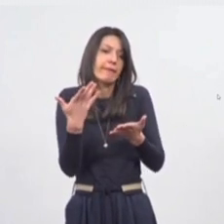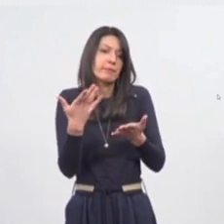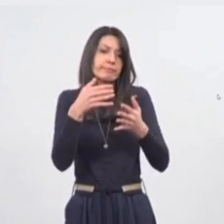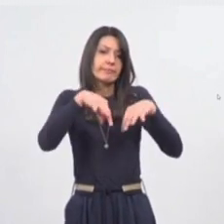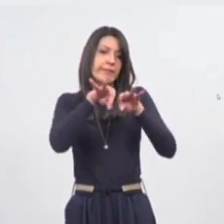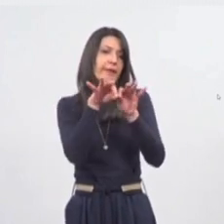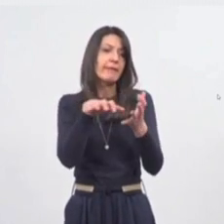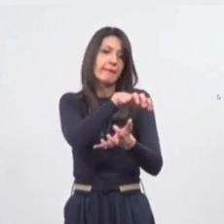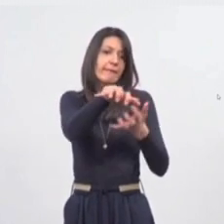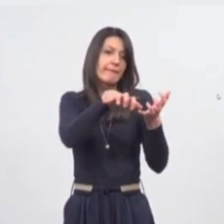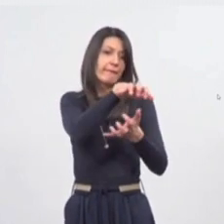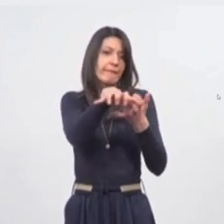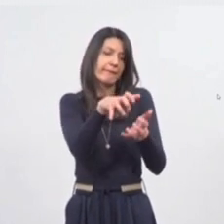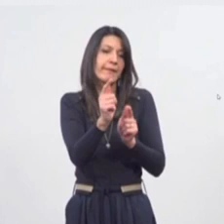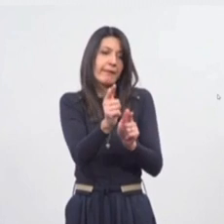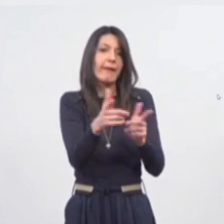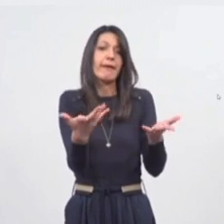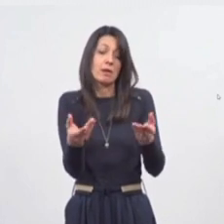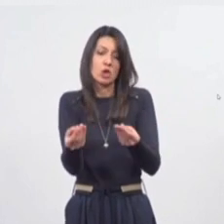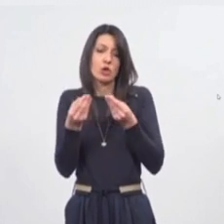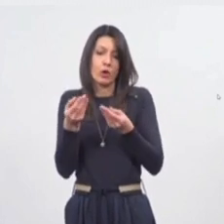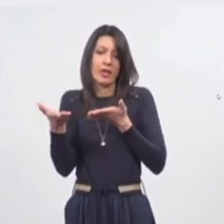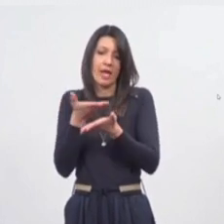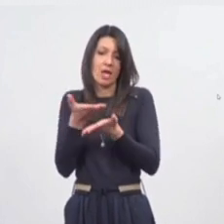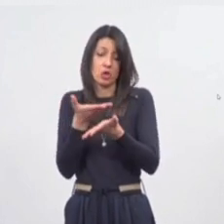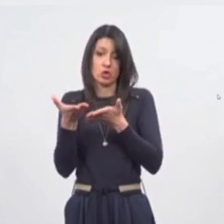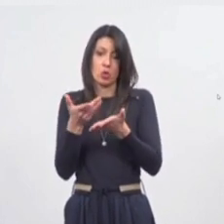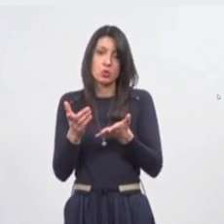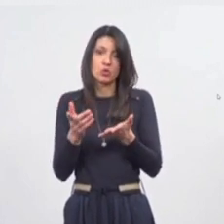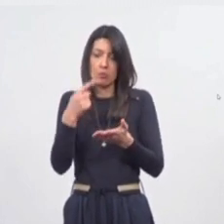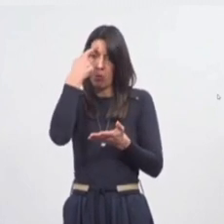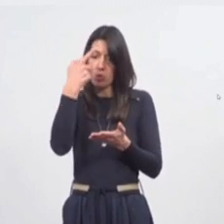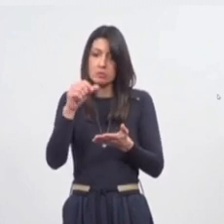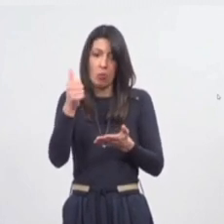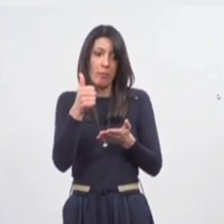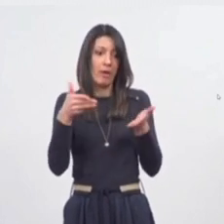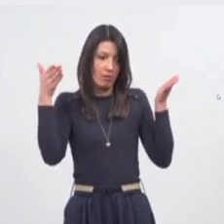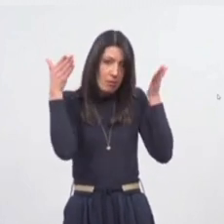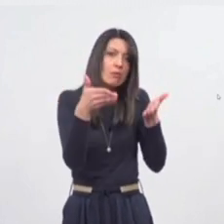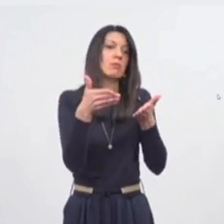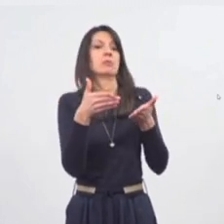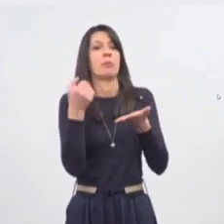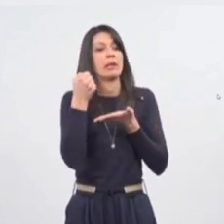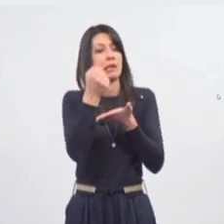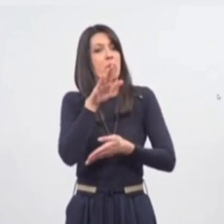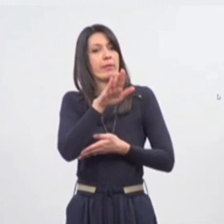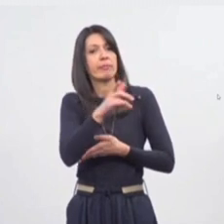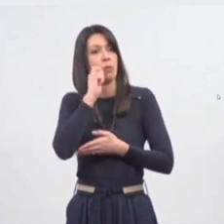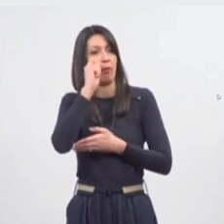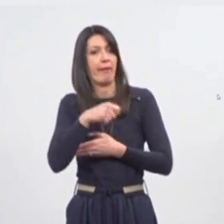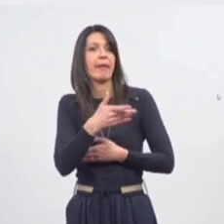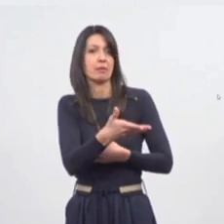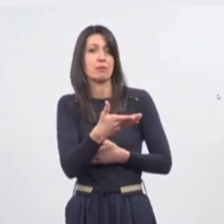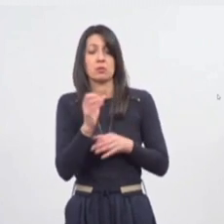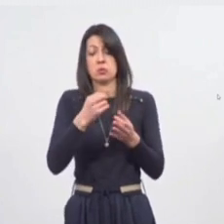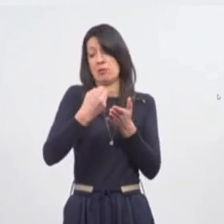l'urgence de ces échanges avec les premières atteintes portées au patrimoine ukrainien. Nous en avons eu connaissance ces derniers